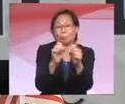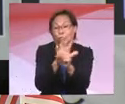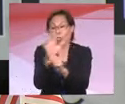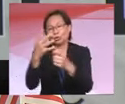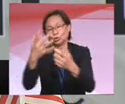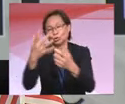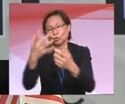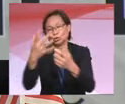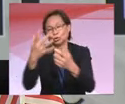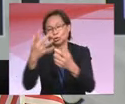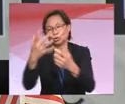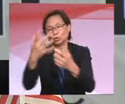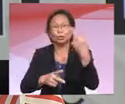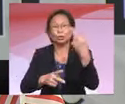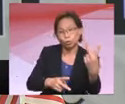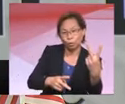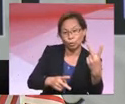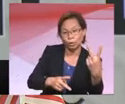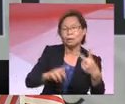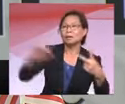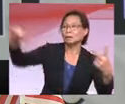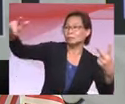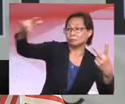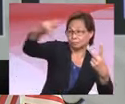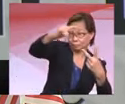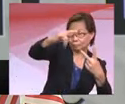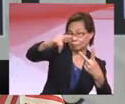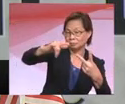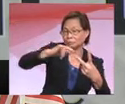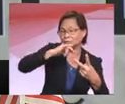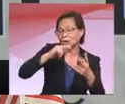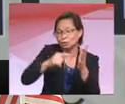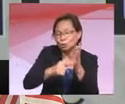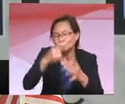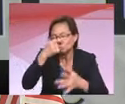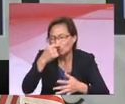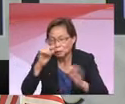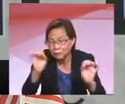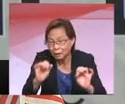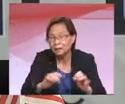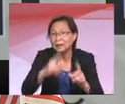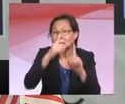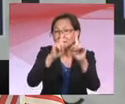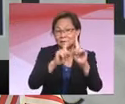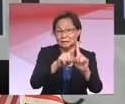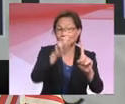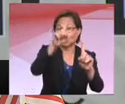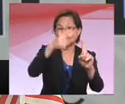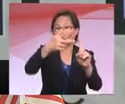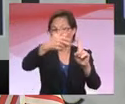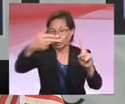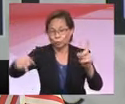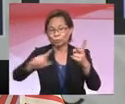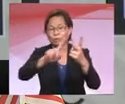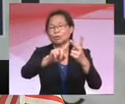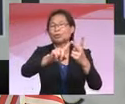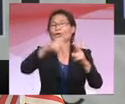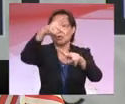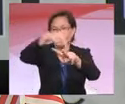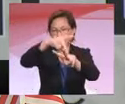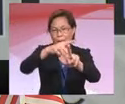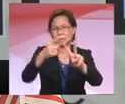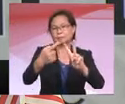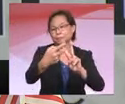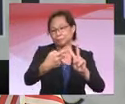telah dikesan. 2 adalah kes import tidak bergejala, iaitu 1 kes pulang dari Indonesia dan 1 kes pulang